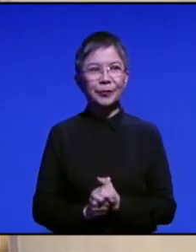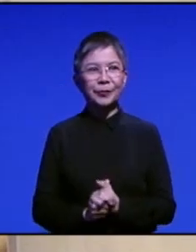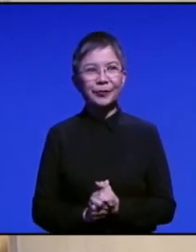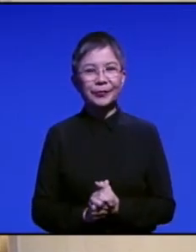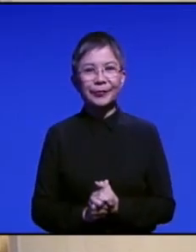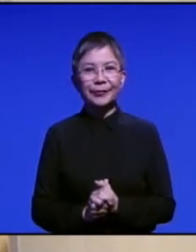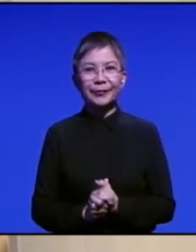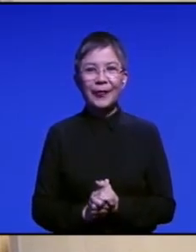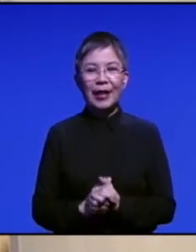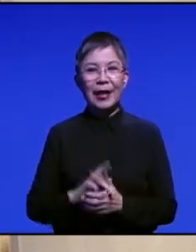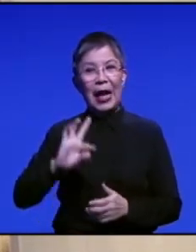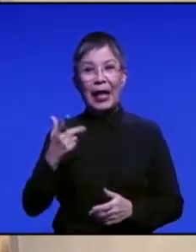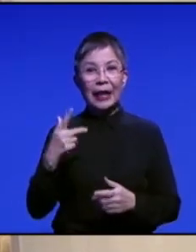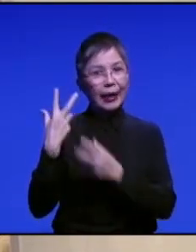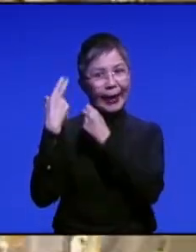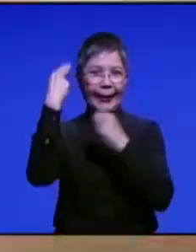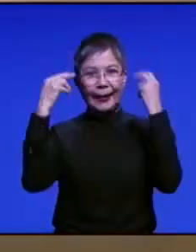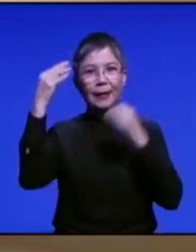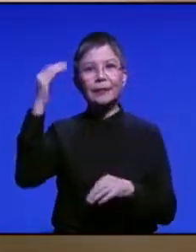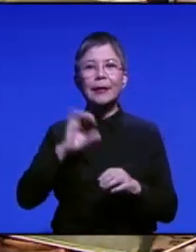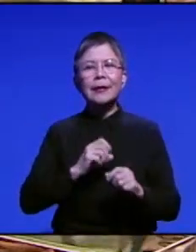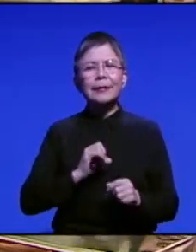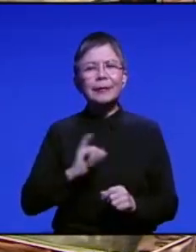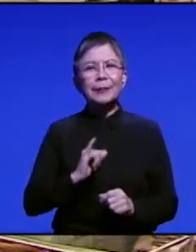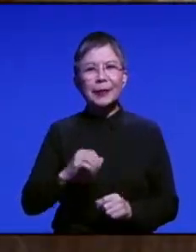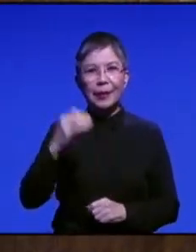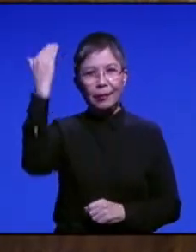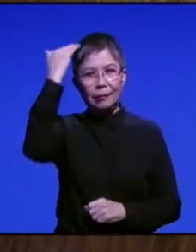Sekarang waktunya ganti mode rambut jadi ala Korea.